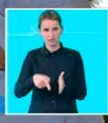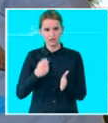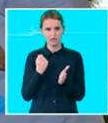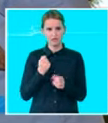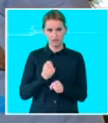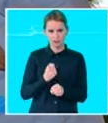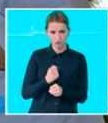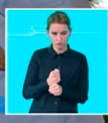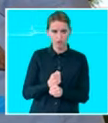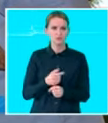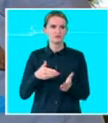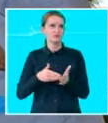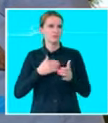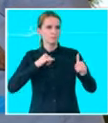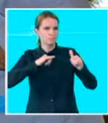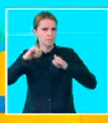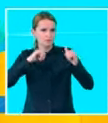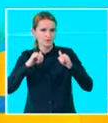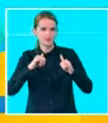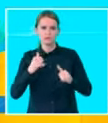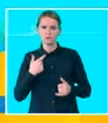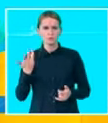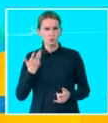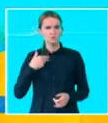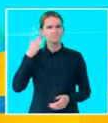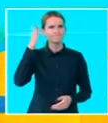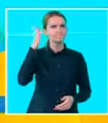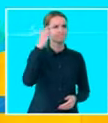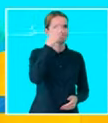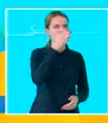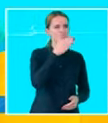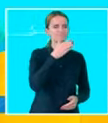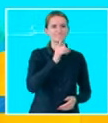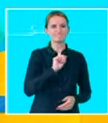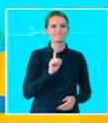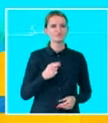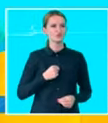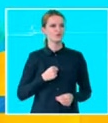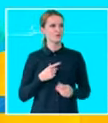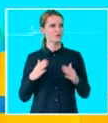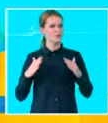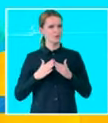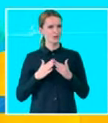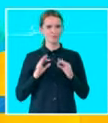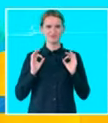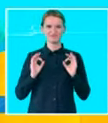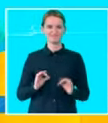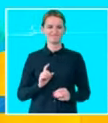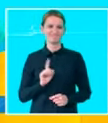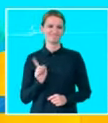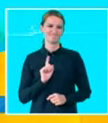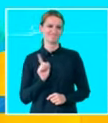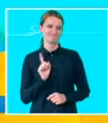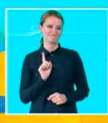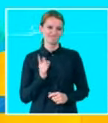дома. Знам, че може би звучи клиширано, но аз имам някакви конкретни привързаности. За мен най-хубавата гледка е от